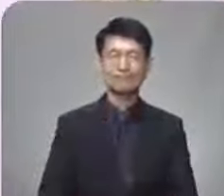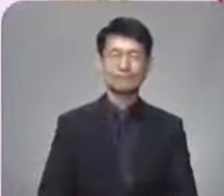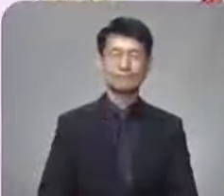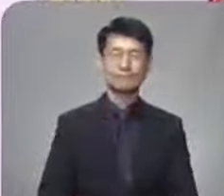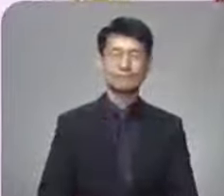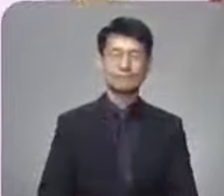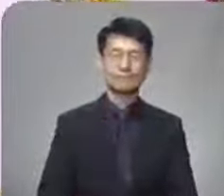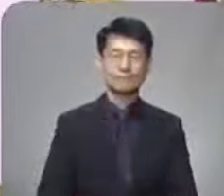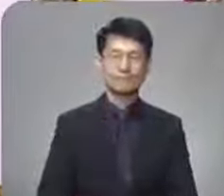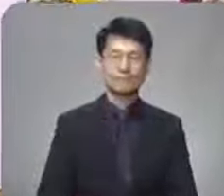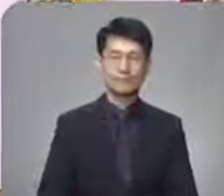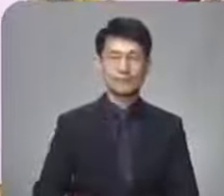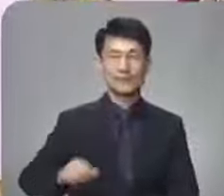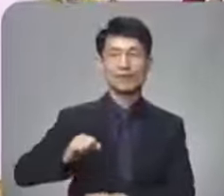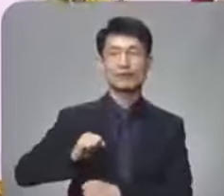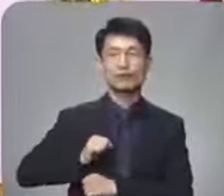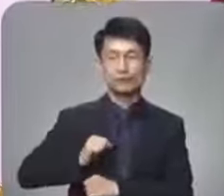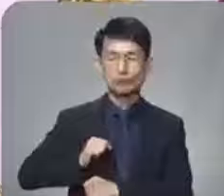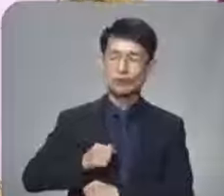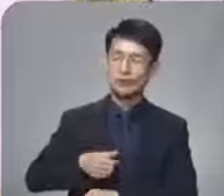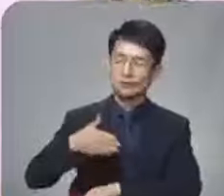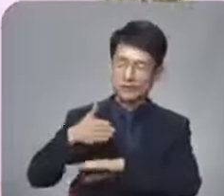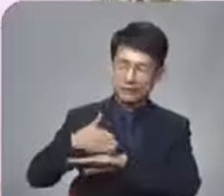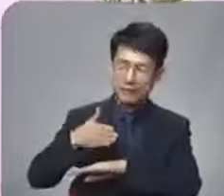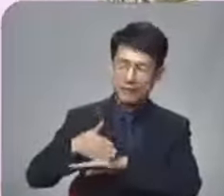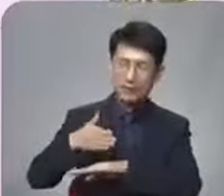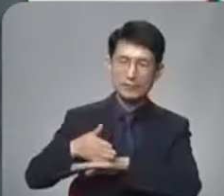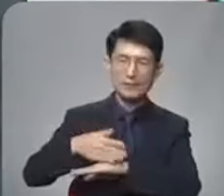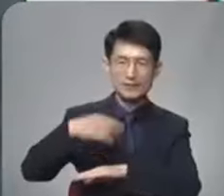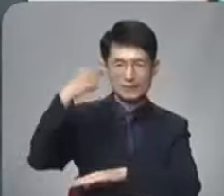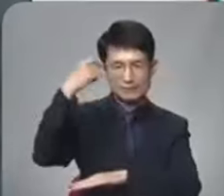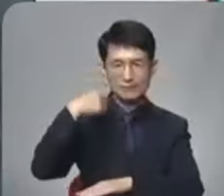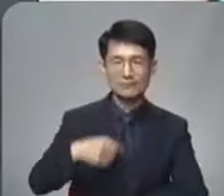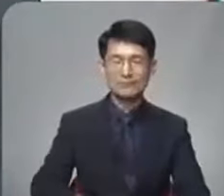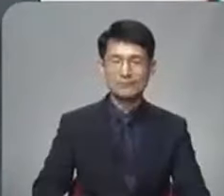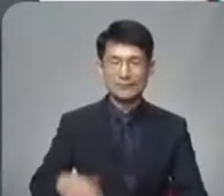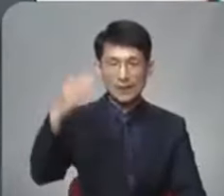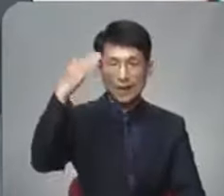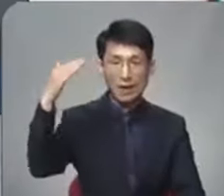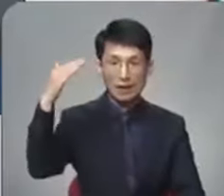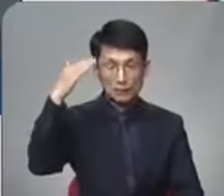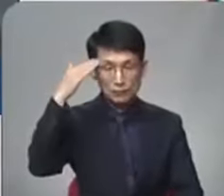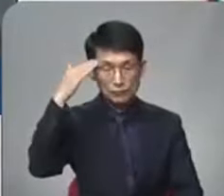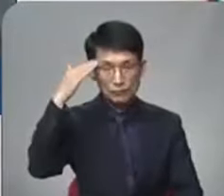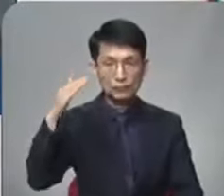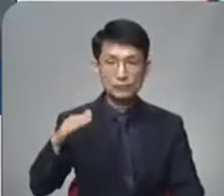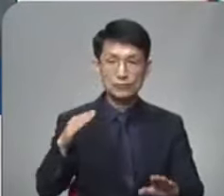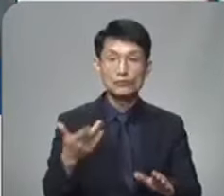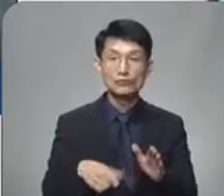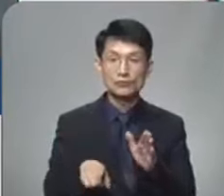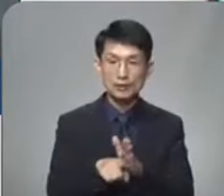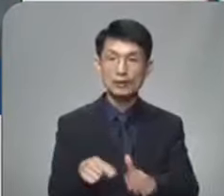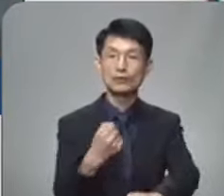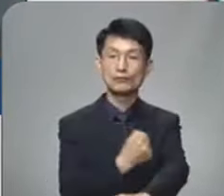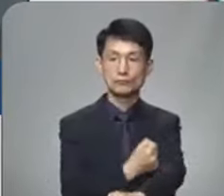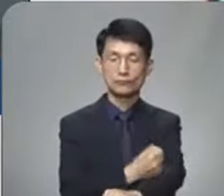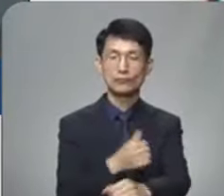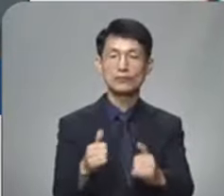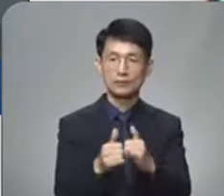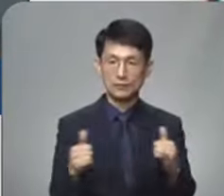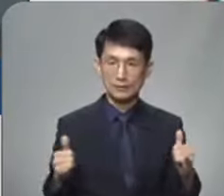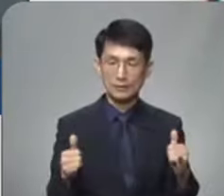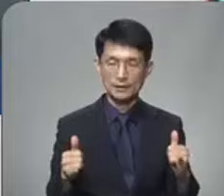드 우리 군이 한없이 고마울 따름입니다 대한민국의 현재를 게한 호국 영웅들을